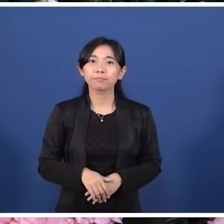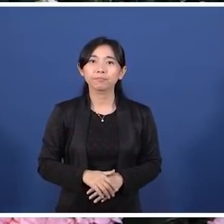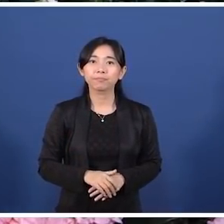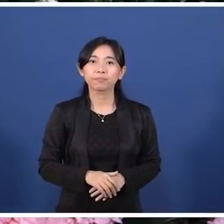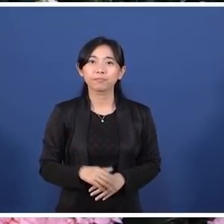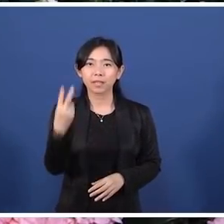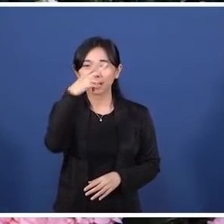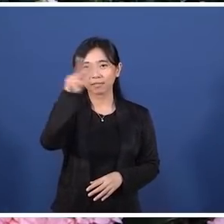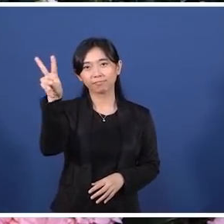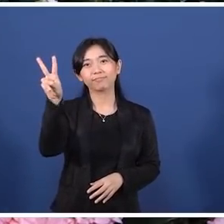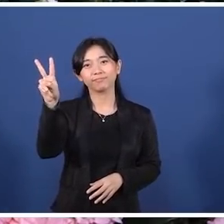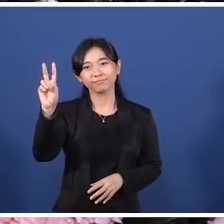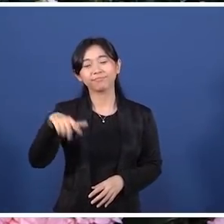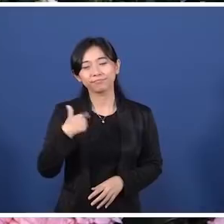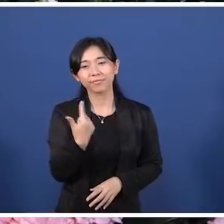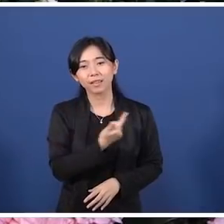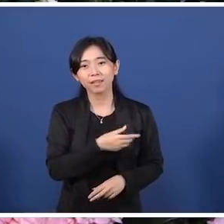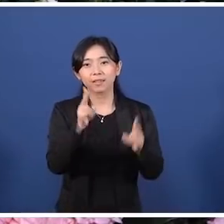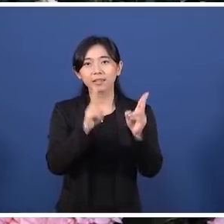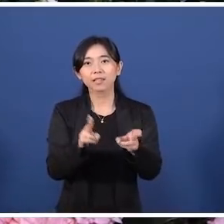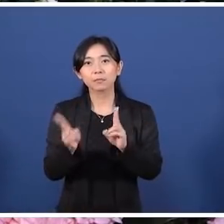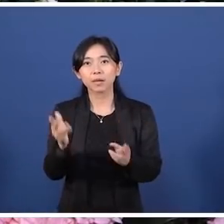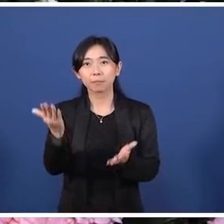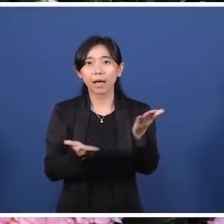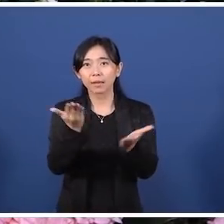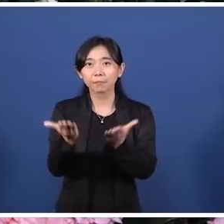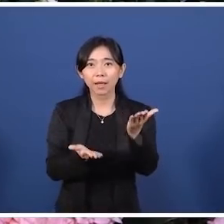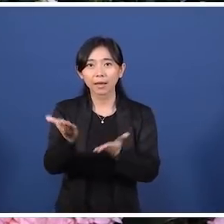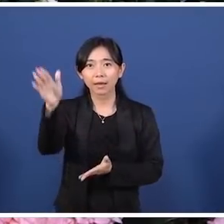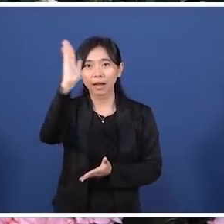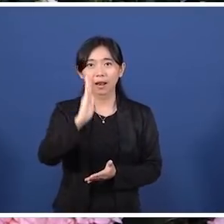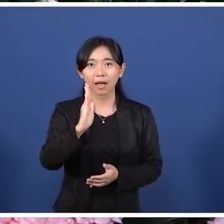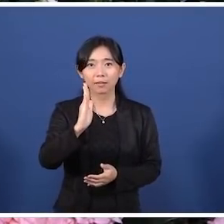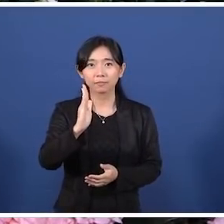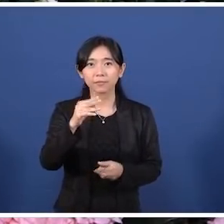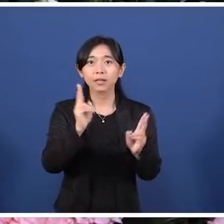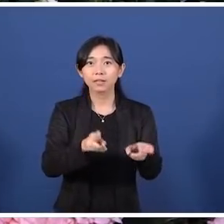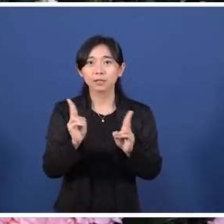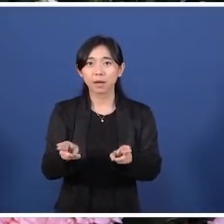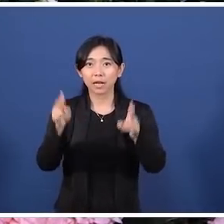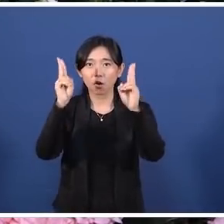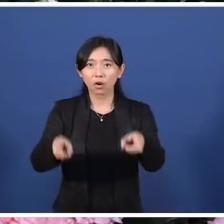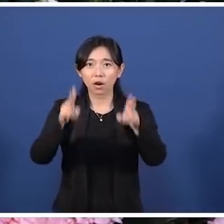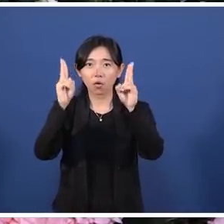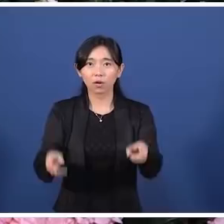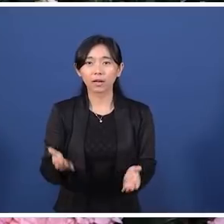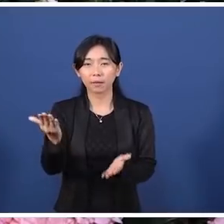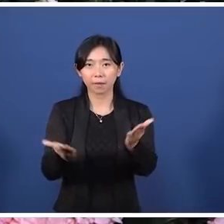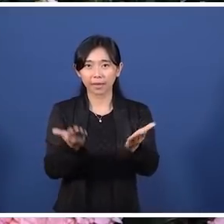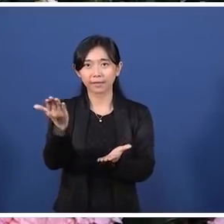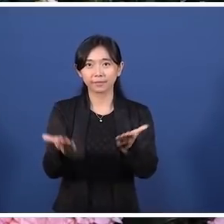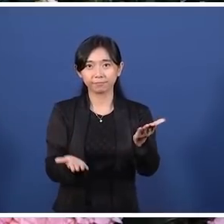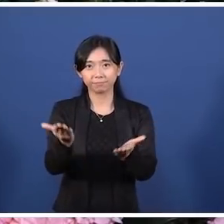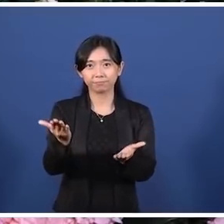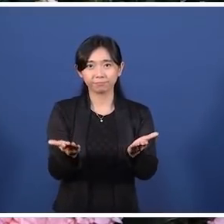sejauh mana kita sebagai para pelayan Kristus, sebagai aktivis gereja,